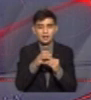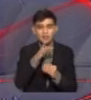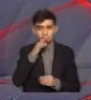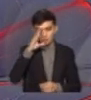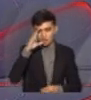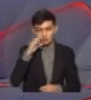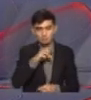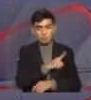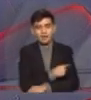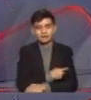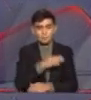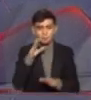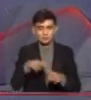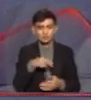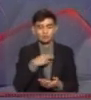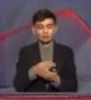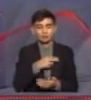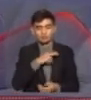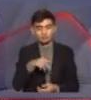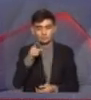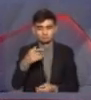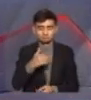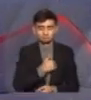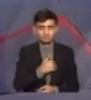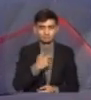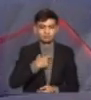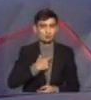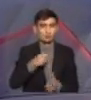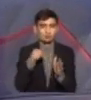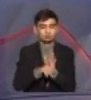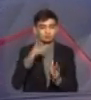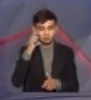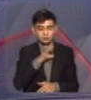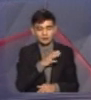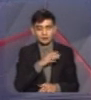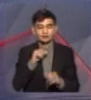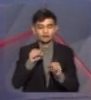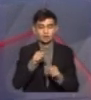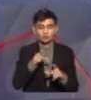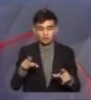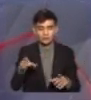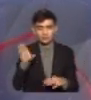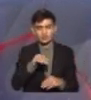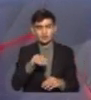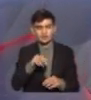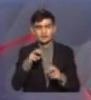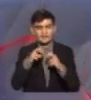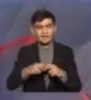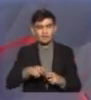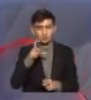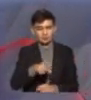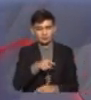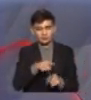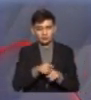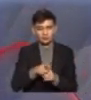больнице после попытки самоубийства. И, как уверяют правозащитники, до такого состояния его довели следователи. Участники